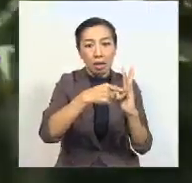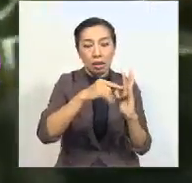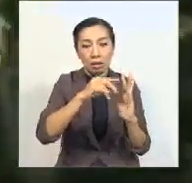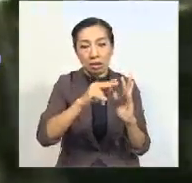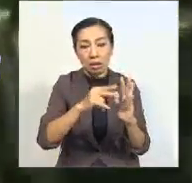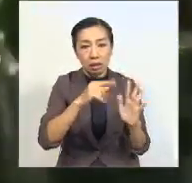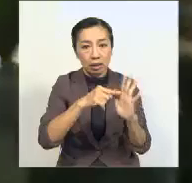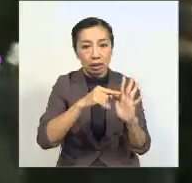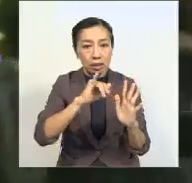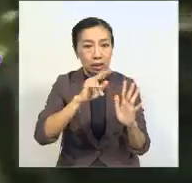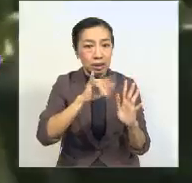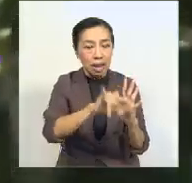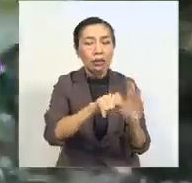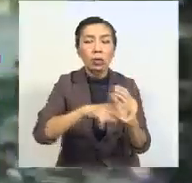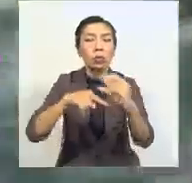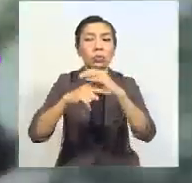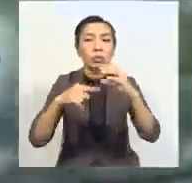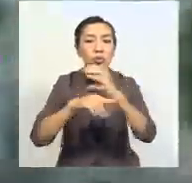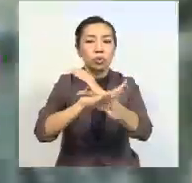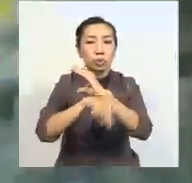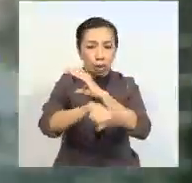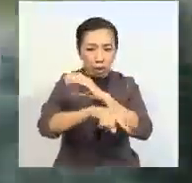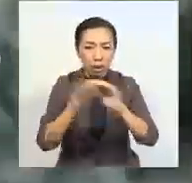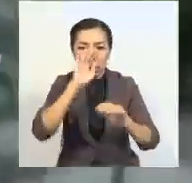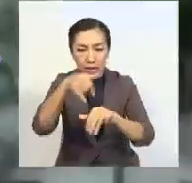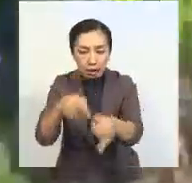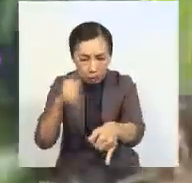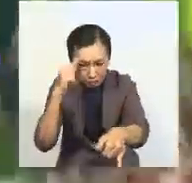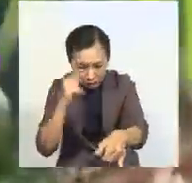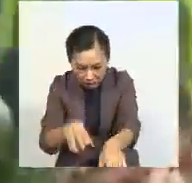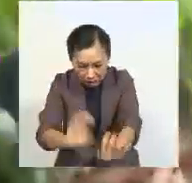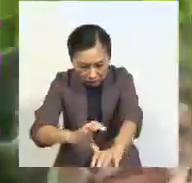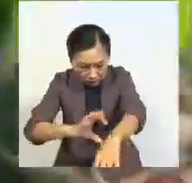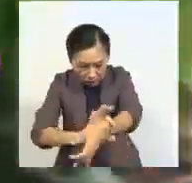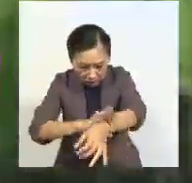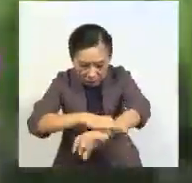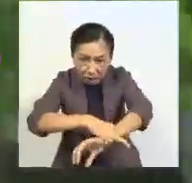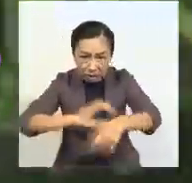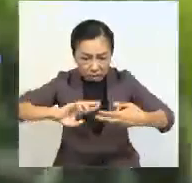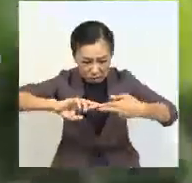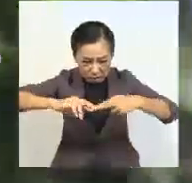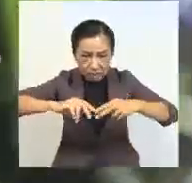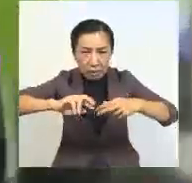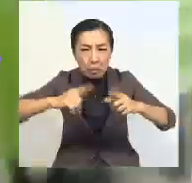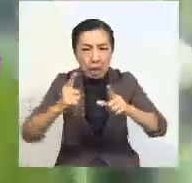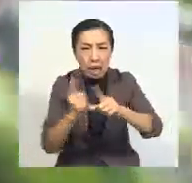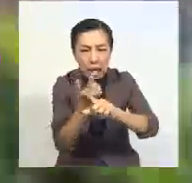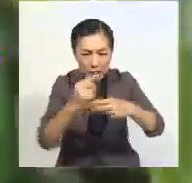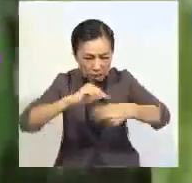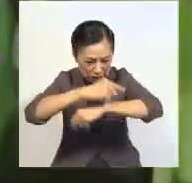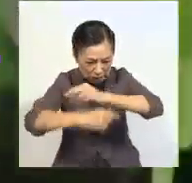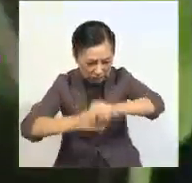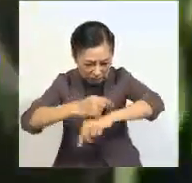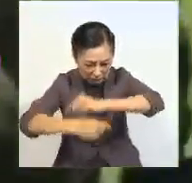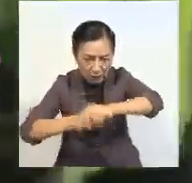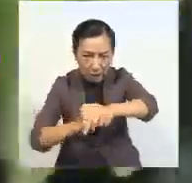เภอบ่อทองที่จังหวัดชลบุรีบริเวณข้อเท้าถูกลวดสลิงจากกับดักสัตว์ของพรานป่ารั